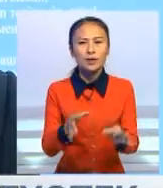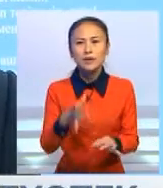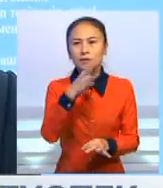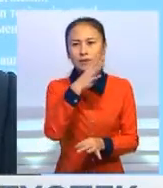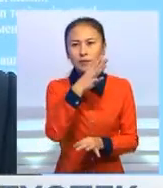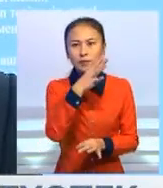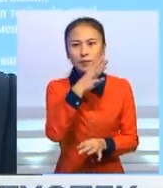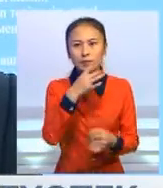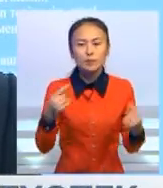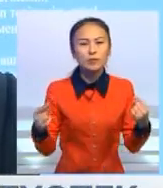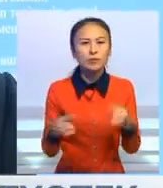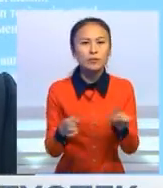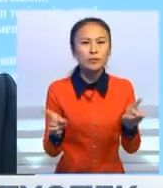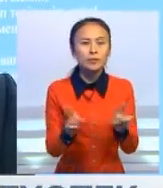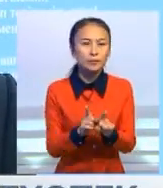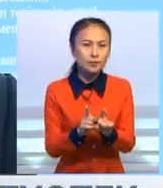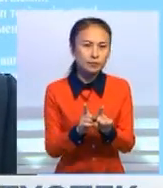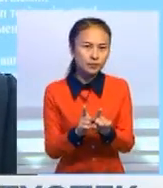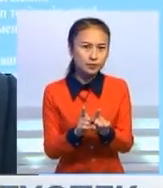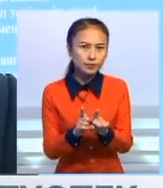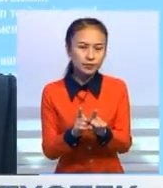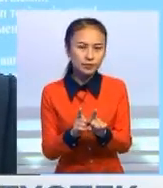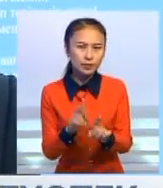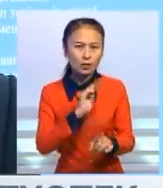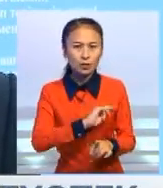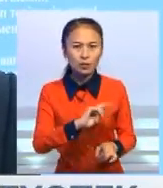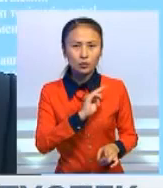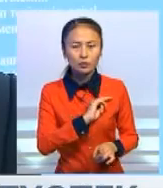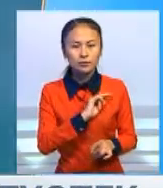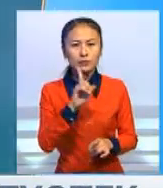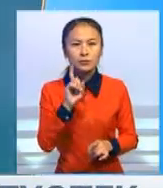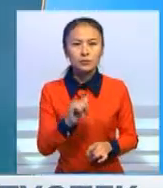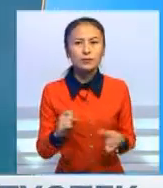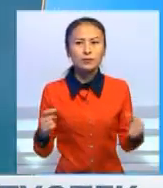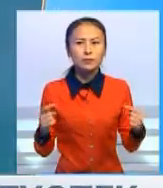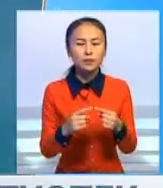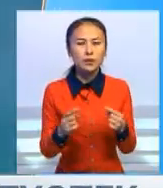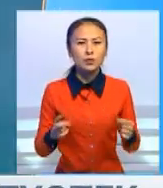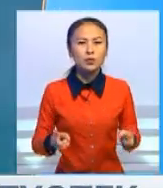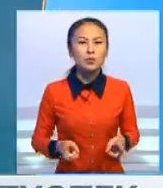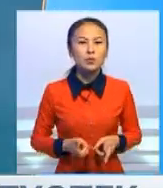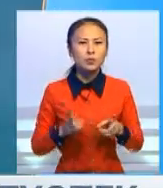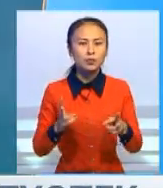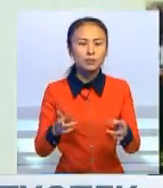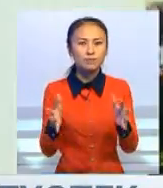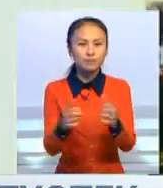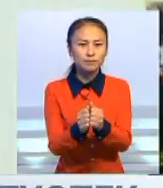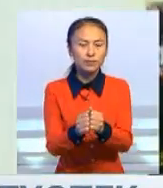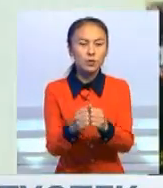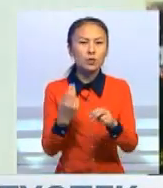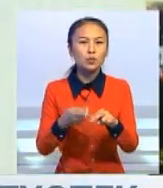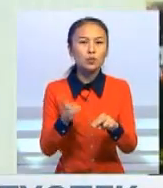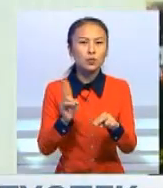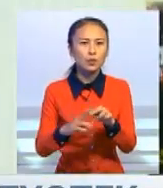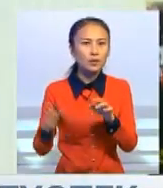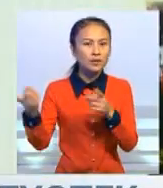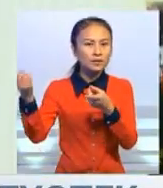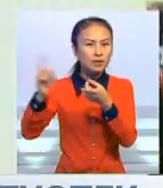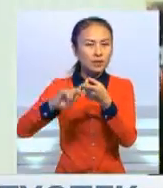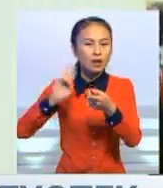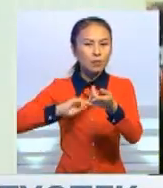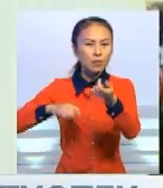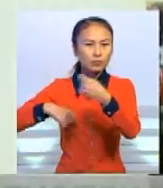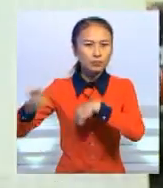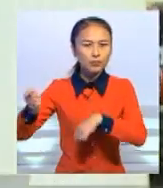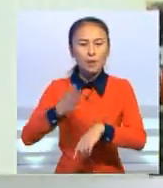қабылдап, сол біргелесіп жұмыс істегеннің арқасында осы қылмыскерлер ұсталып отыр. Наши территориальные органы на районном